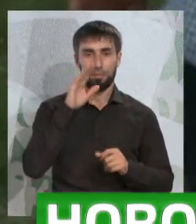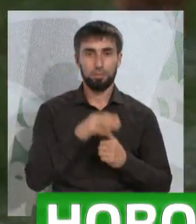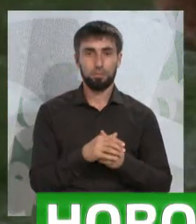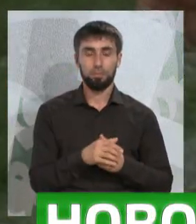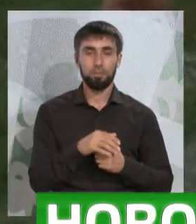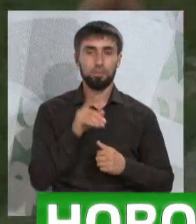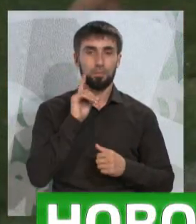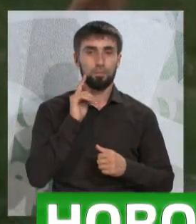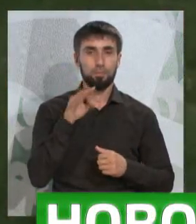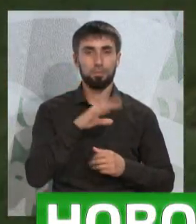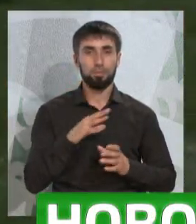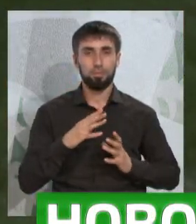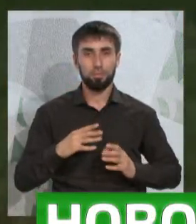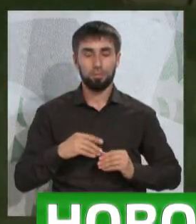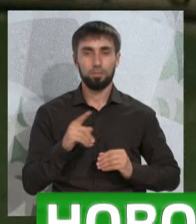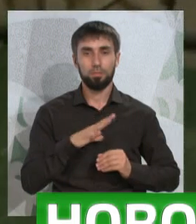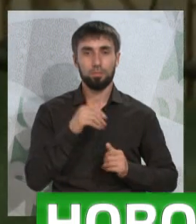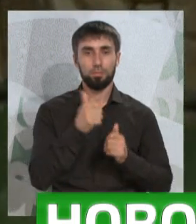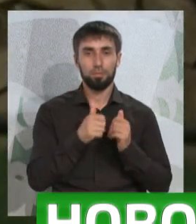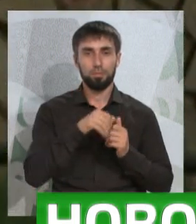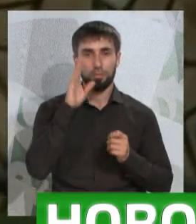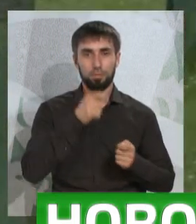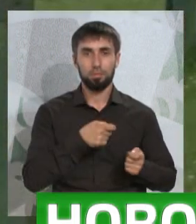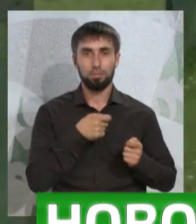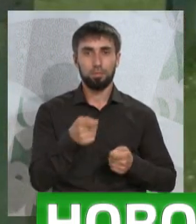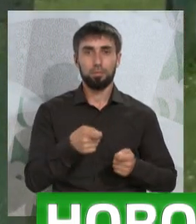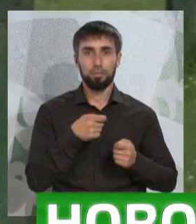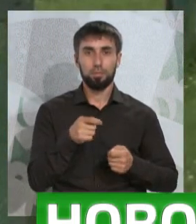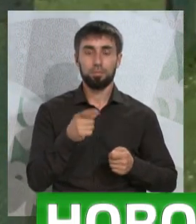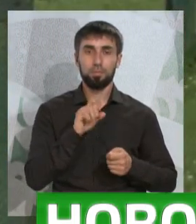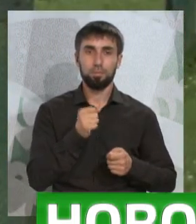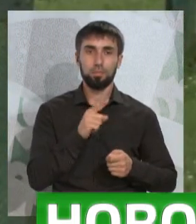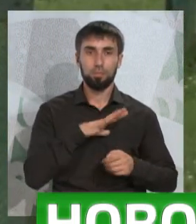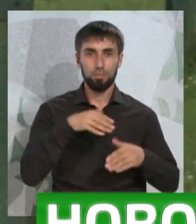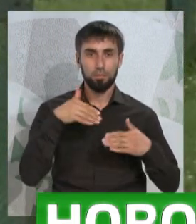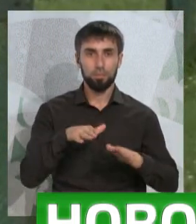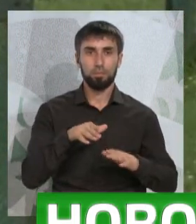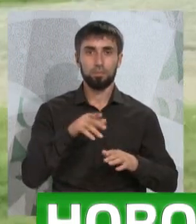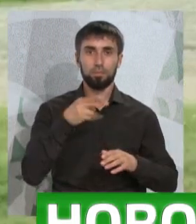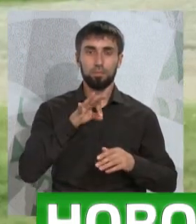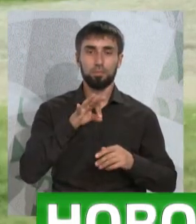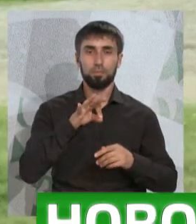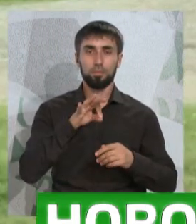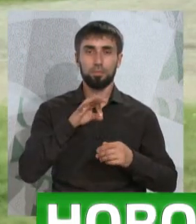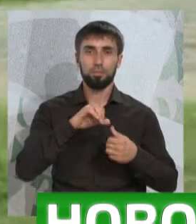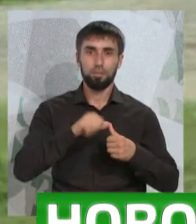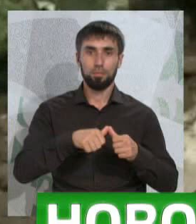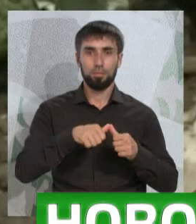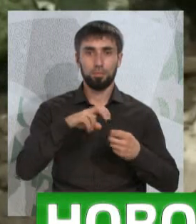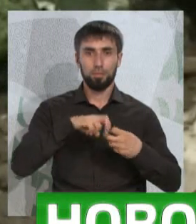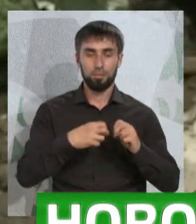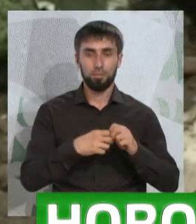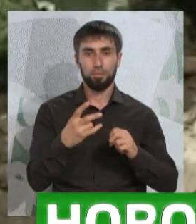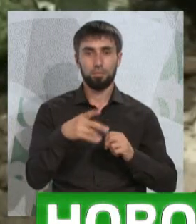их успокаивает хотя бы то, что регулярно подвозят воду. А чтобы решить проблему в корне, по словам представителей водоканала, необходимо